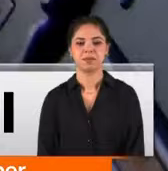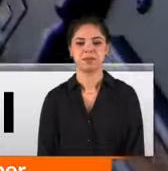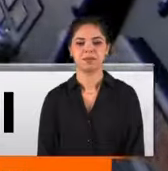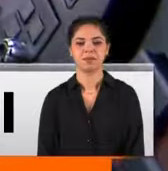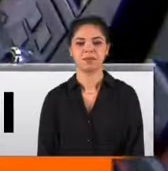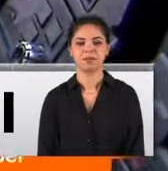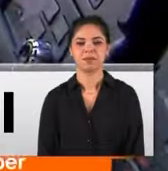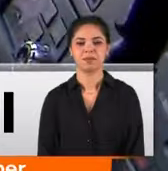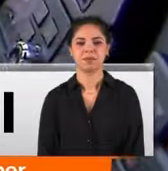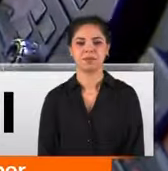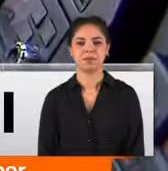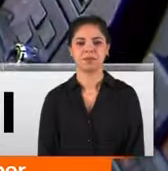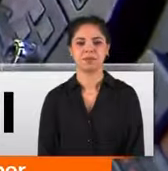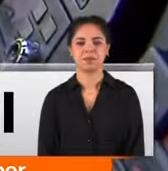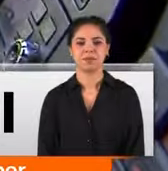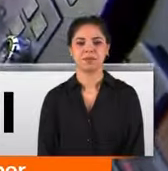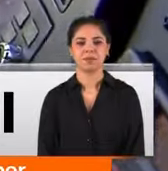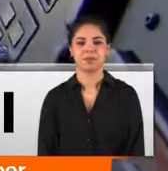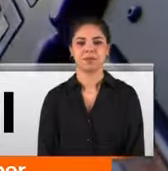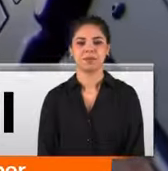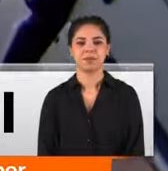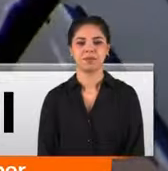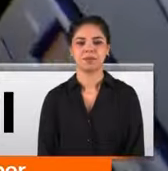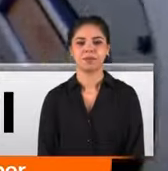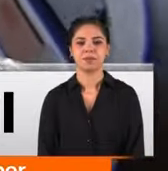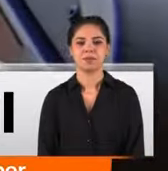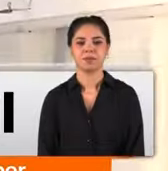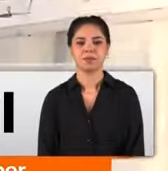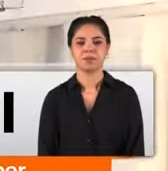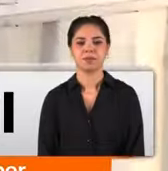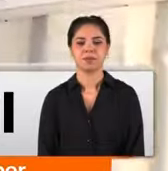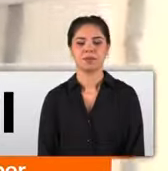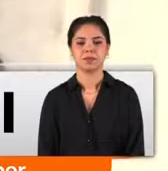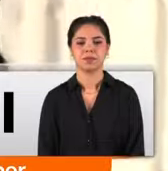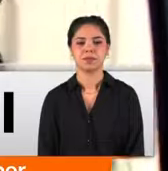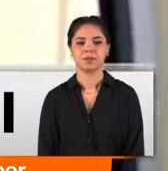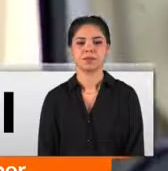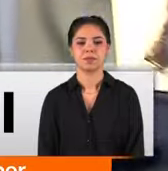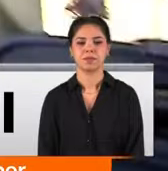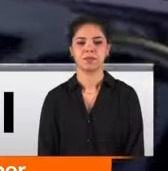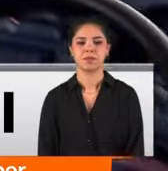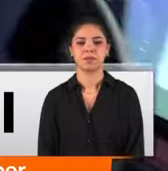Tam solu gel, tam solu gel. Ben söyleme sen nasıl çıkardın? Tam solu gel.